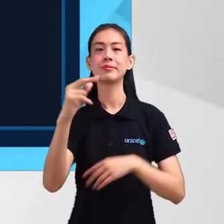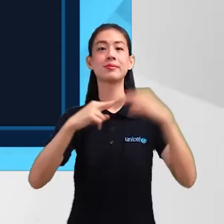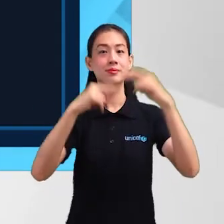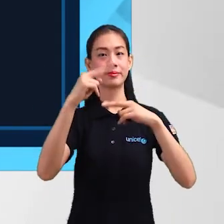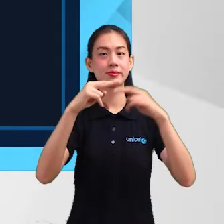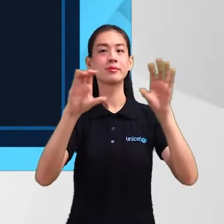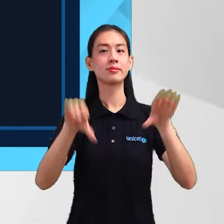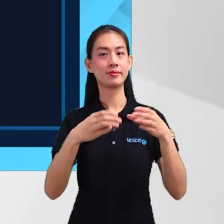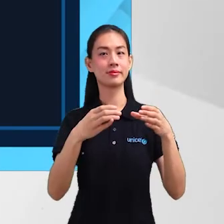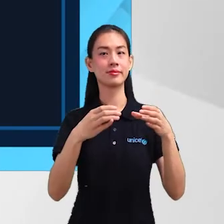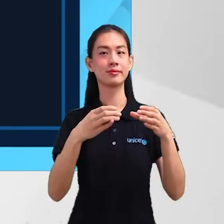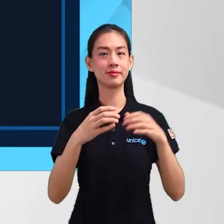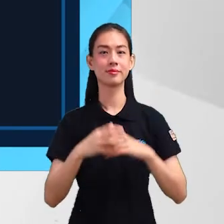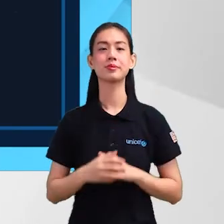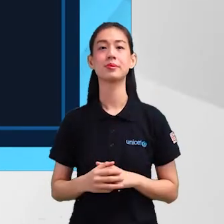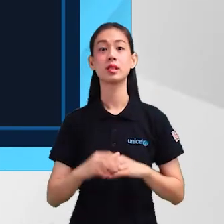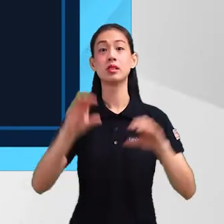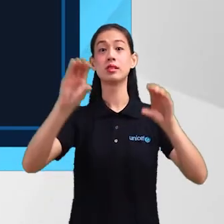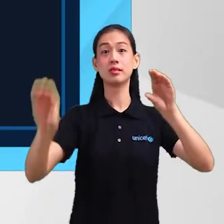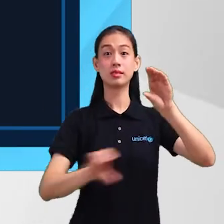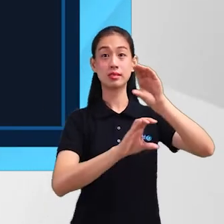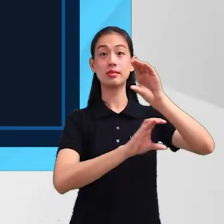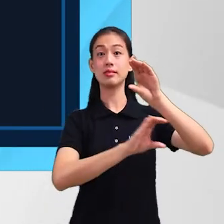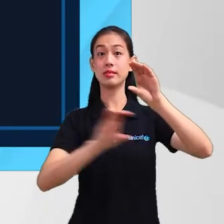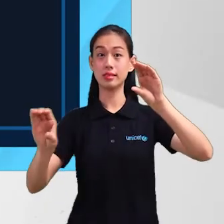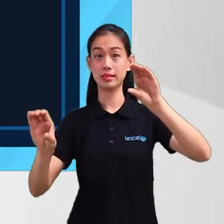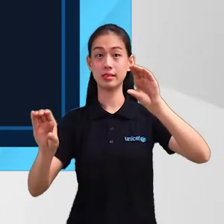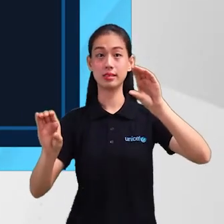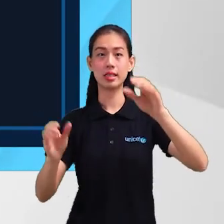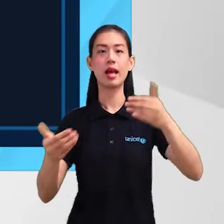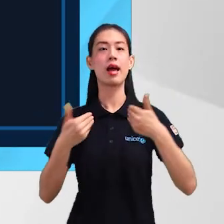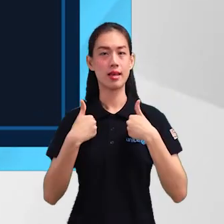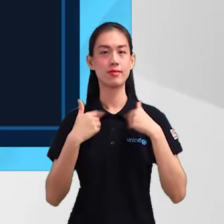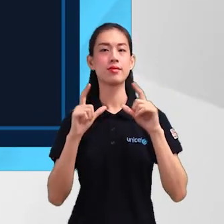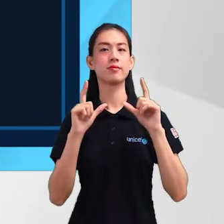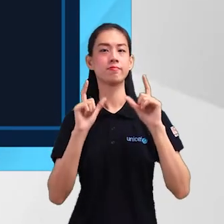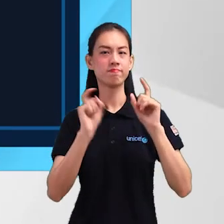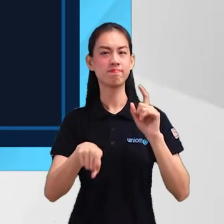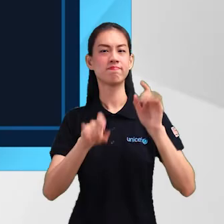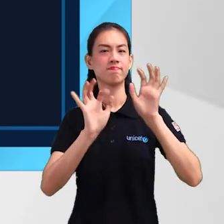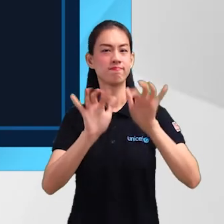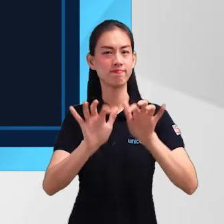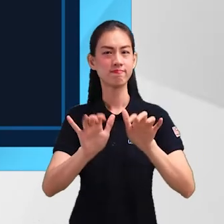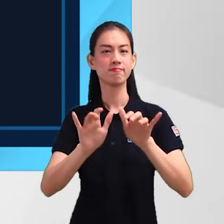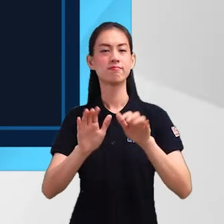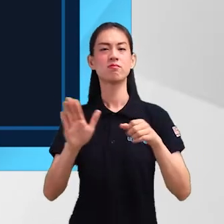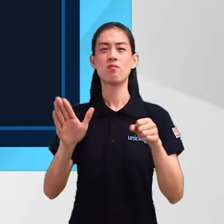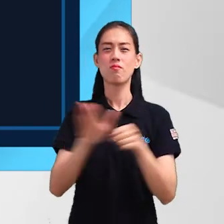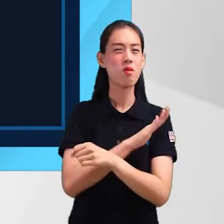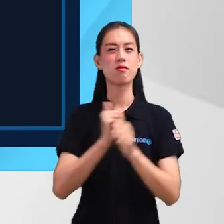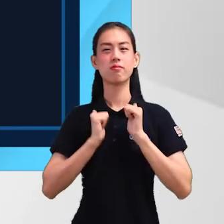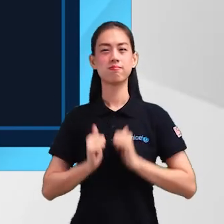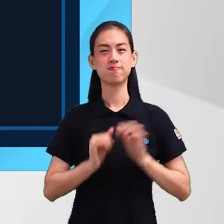yang sama dengan laman web yang dibina. Manakala, pautan yang kedua terletak di luar laman web ini. Maka kita perlu